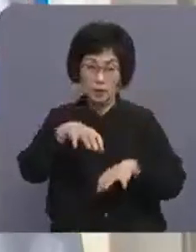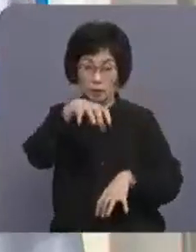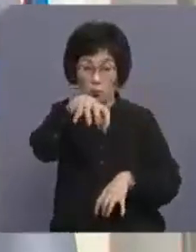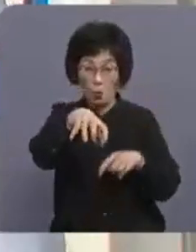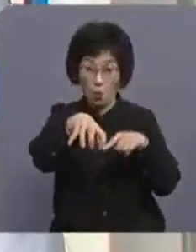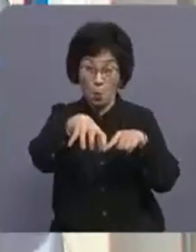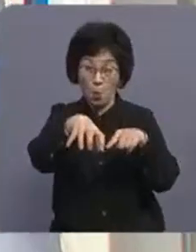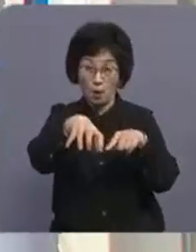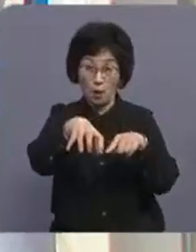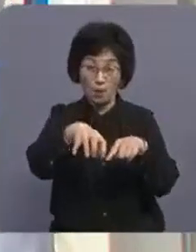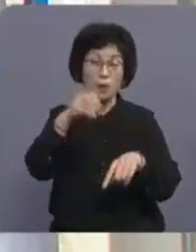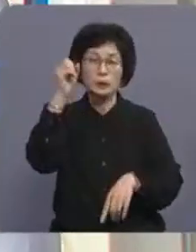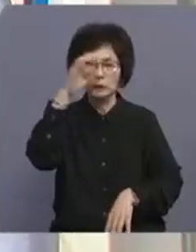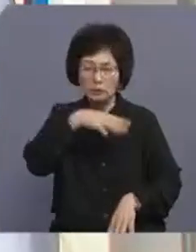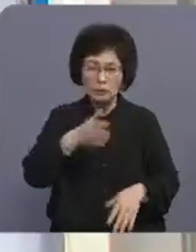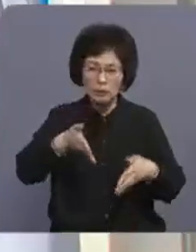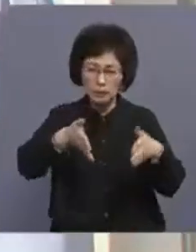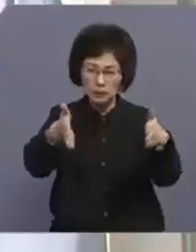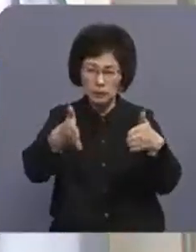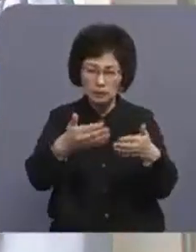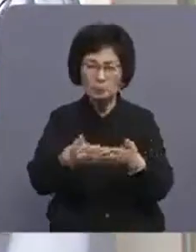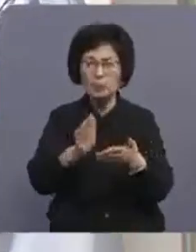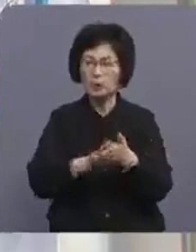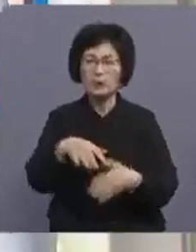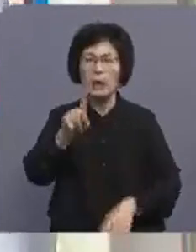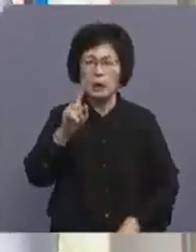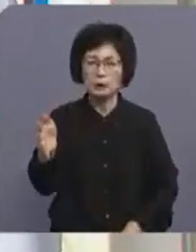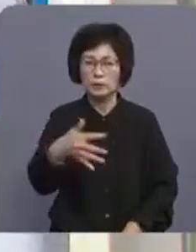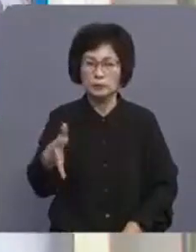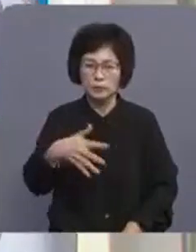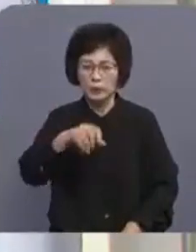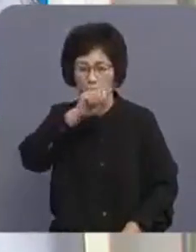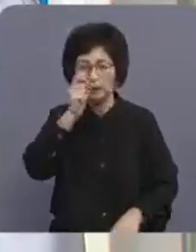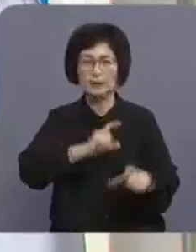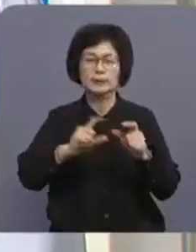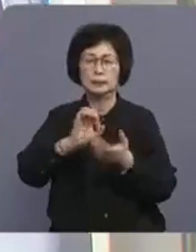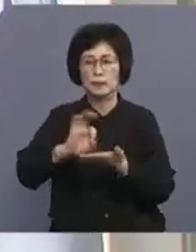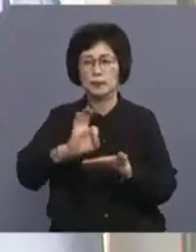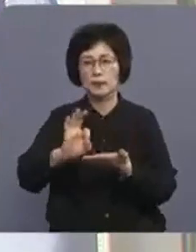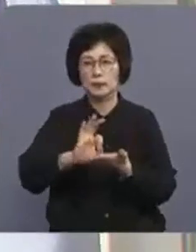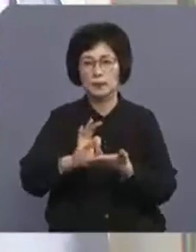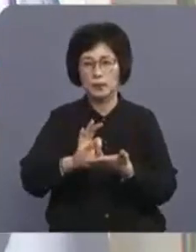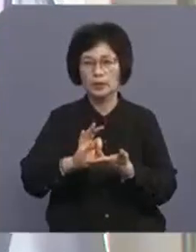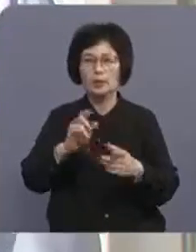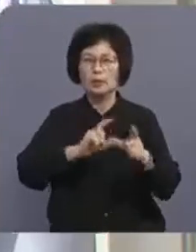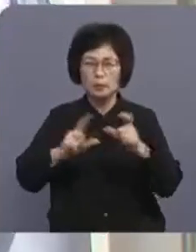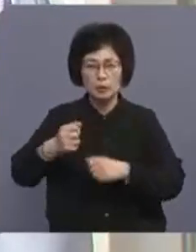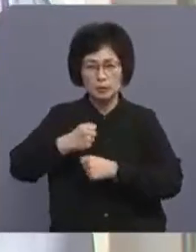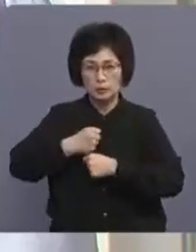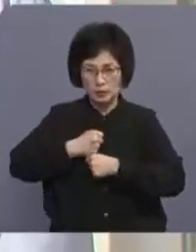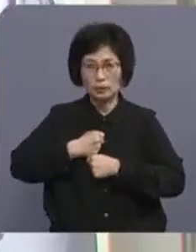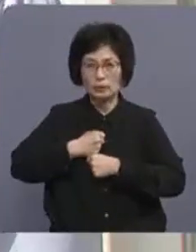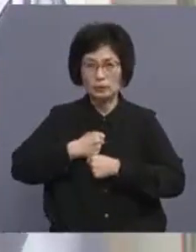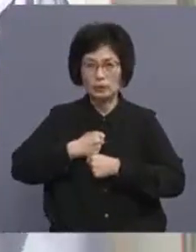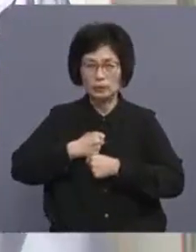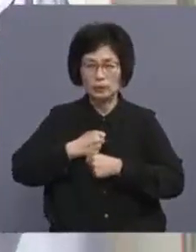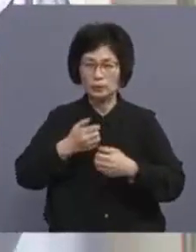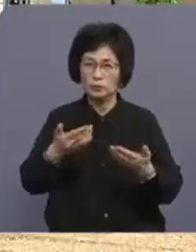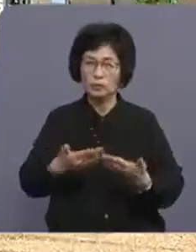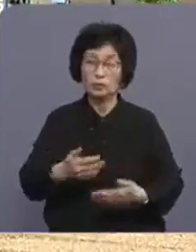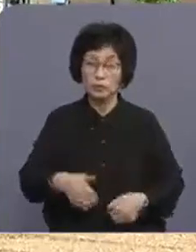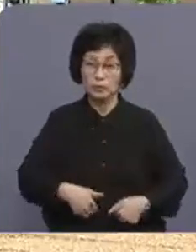올라가더라도 그냥 도로 개선된 건 하나도 없죠. 더 예산을 좀 더 쓰더라도 조금 더 지켜줘야 되지